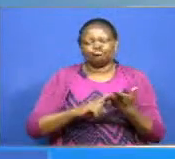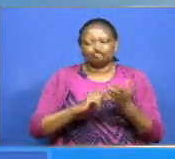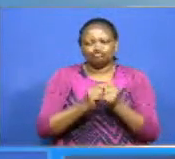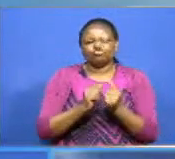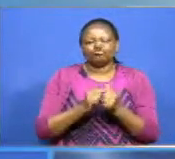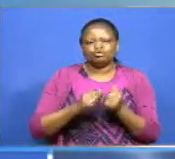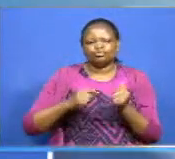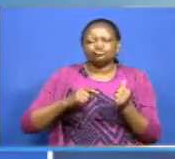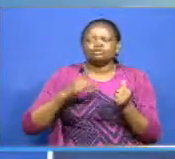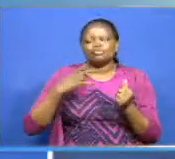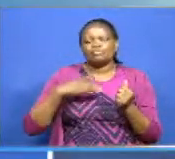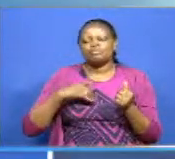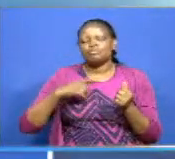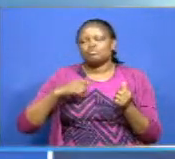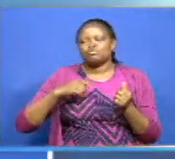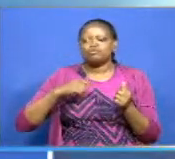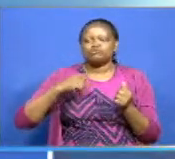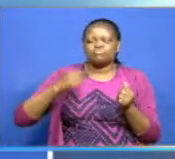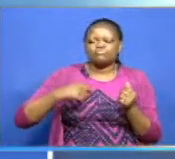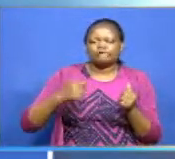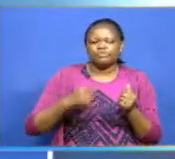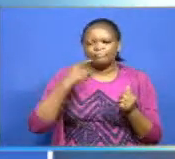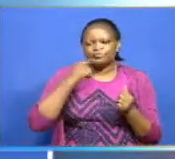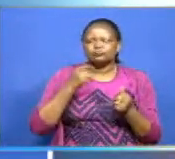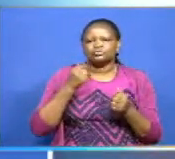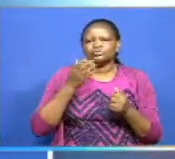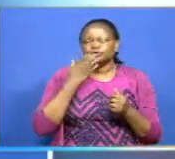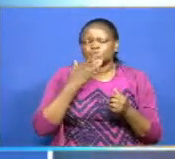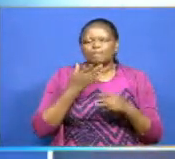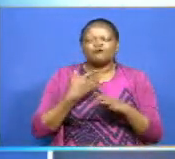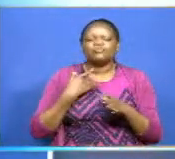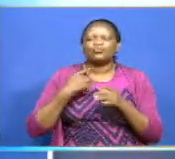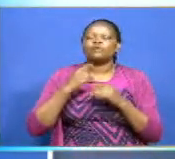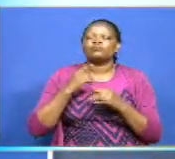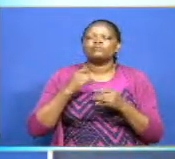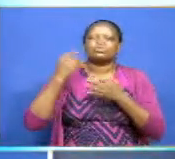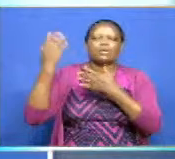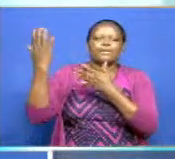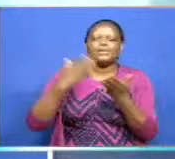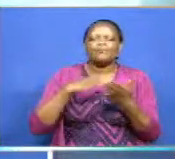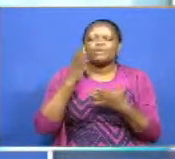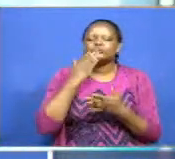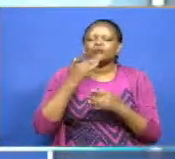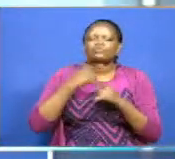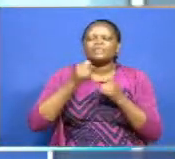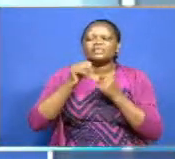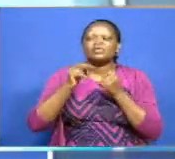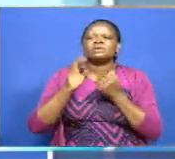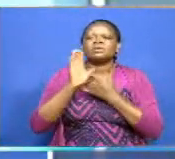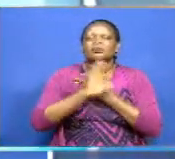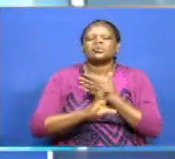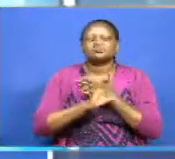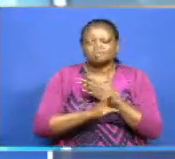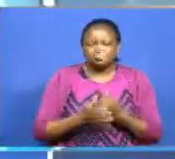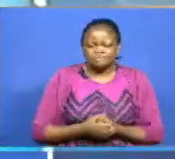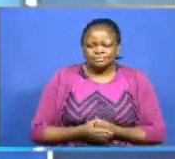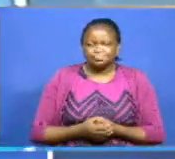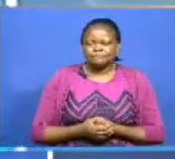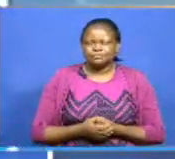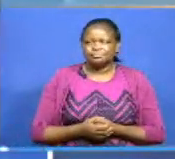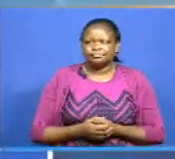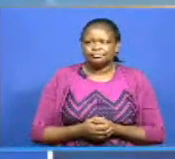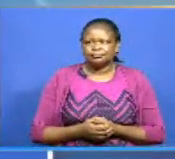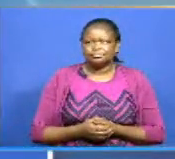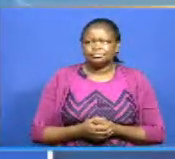kabla ya kuruhusu sukari isiyotoza ushuru kuagizwa na kurejeshwa katika nchi hii kutoka mataifa ya mashirika